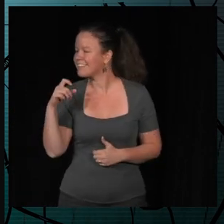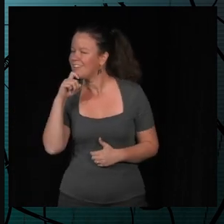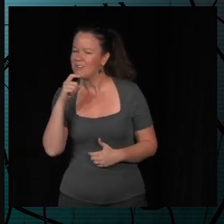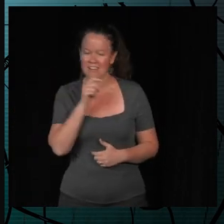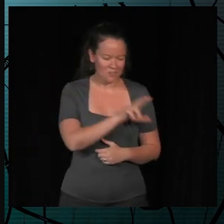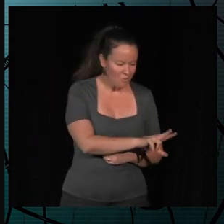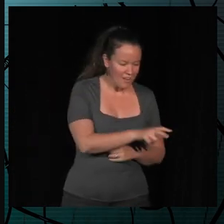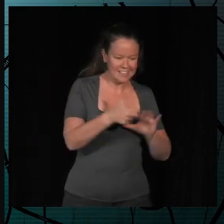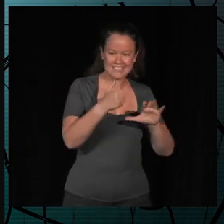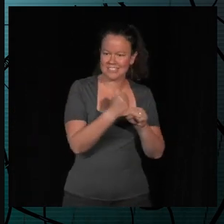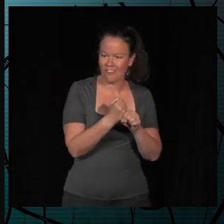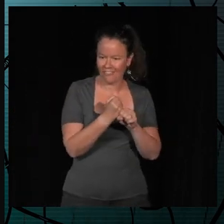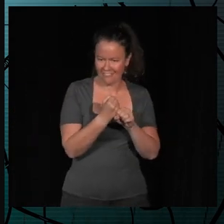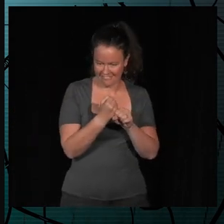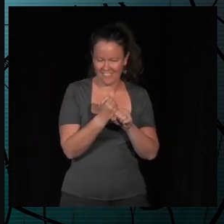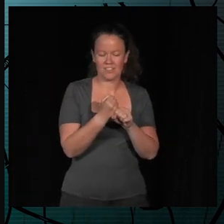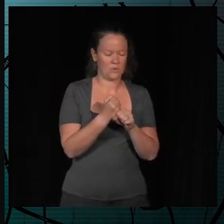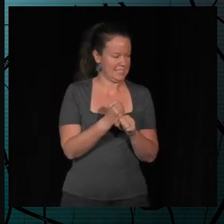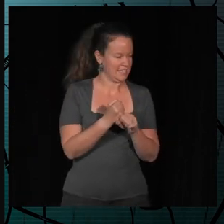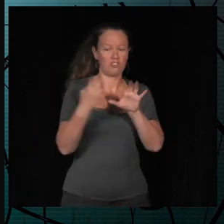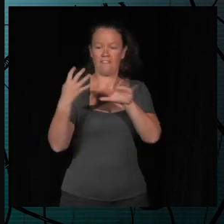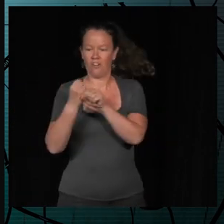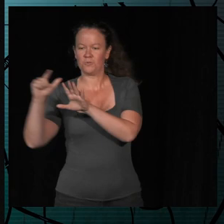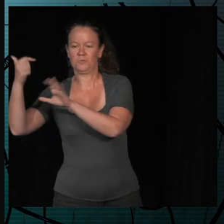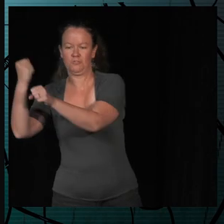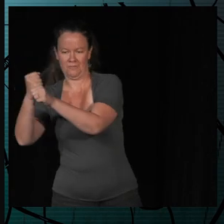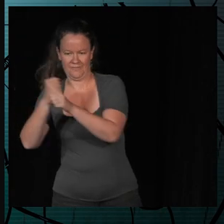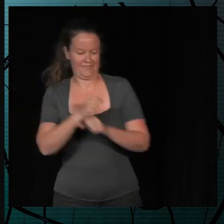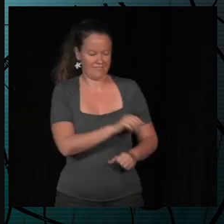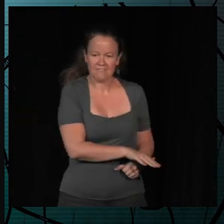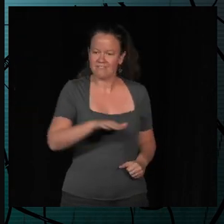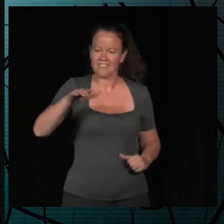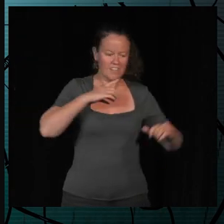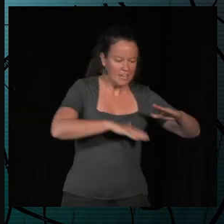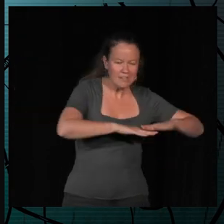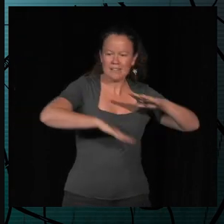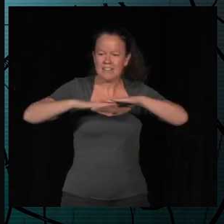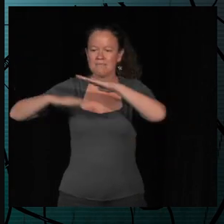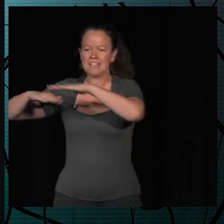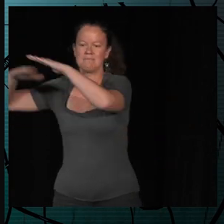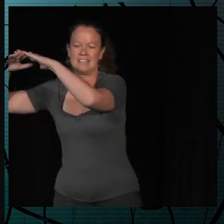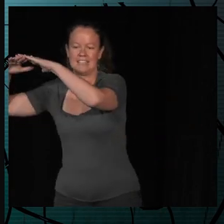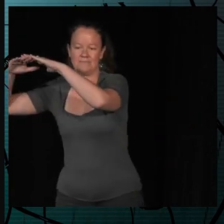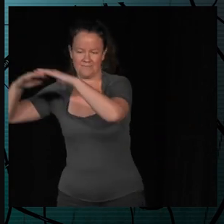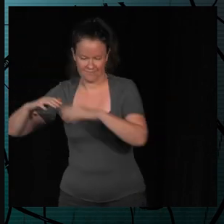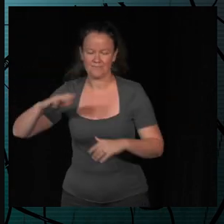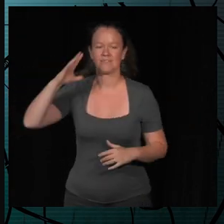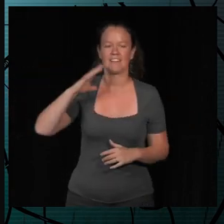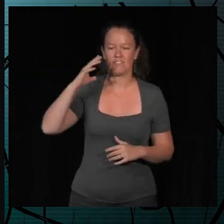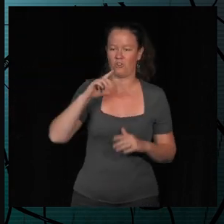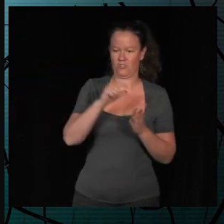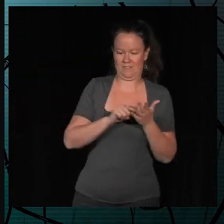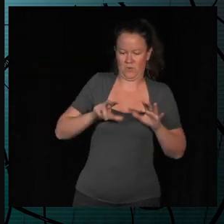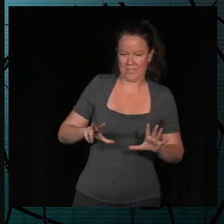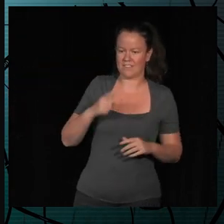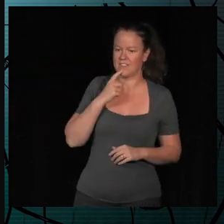l'ai imaginé en 2008 je voulais en dire quelques mots en 2008 la règle 36912 c'était la règle des quatre pas hein pas